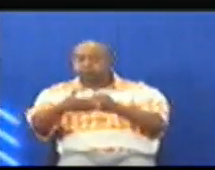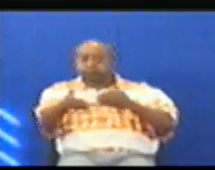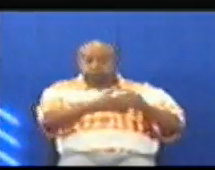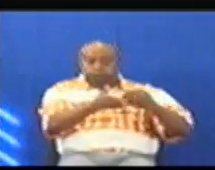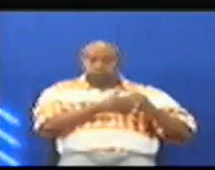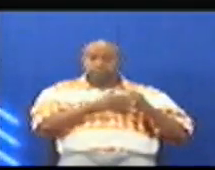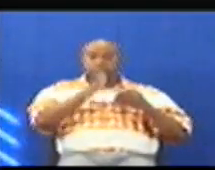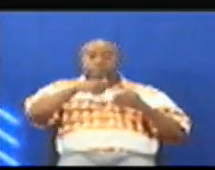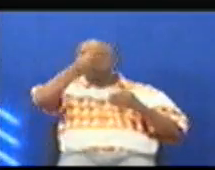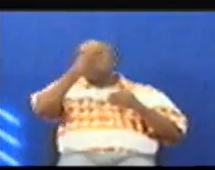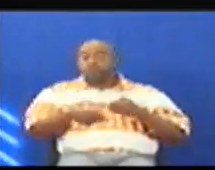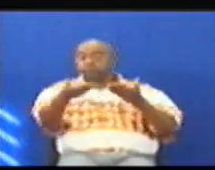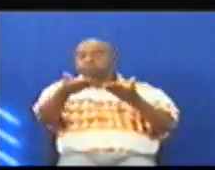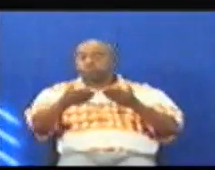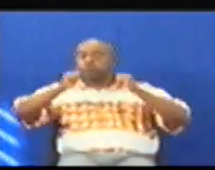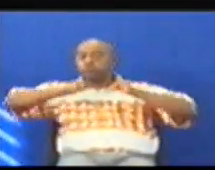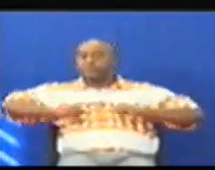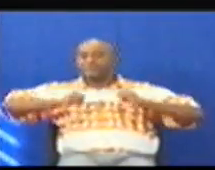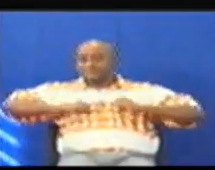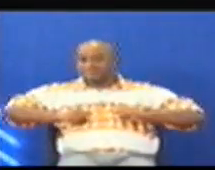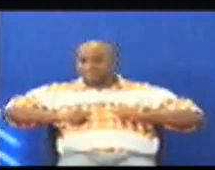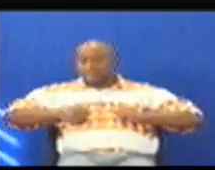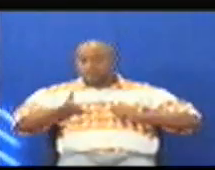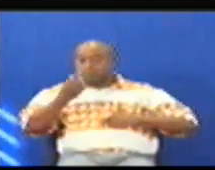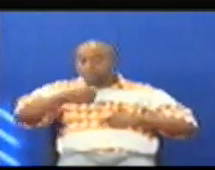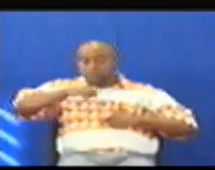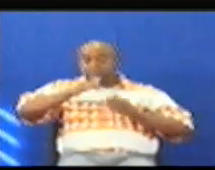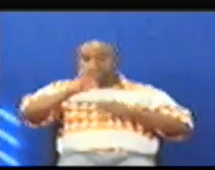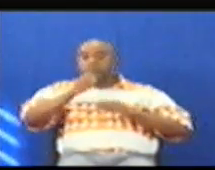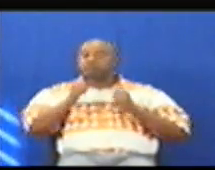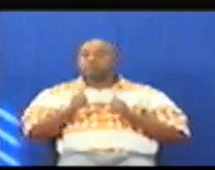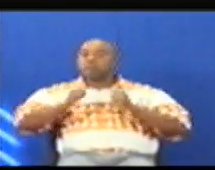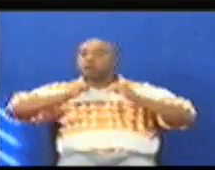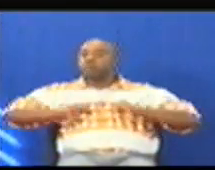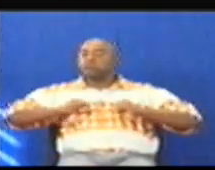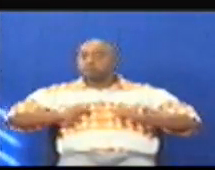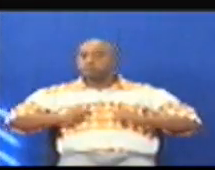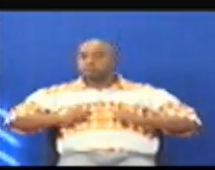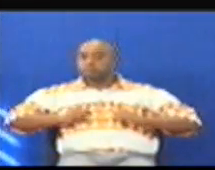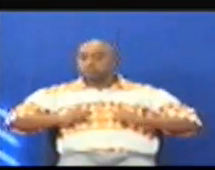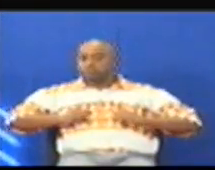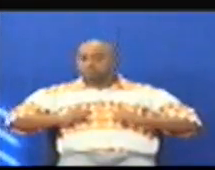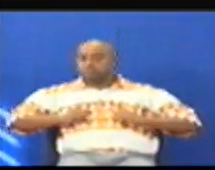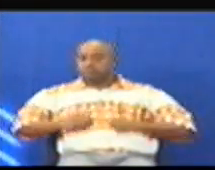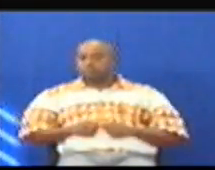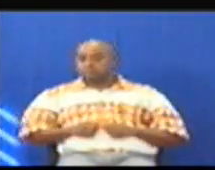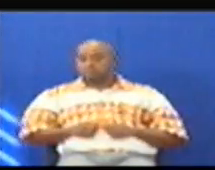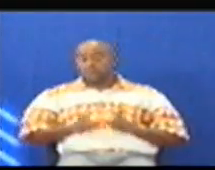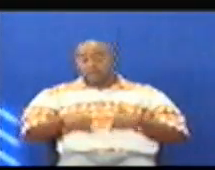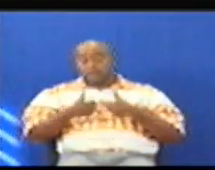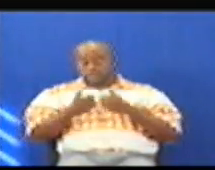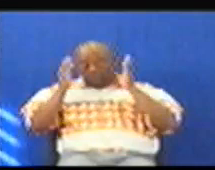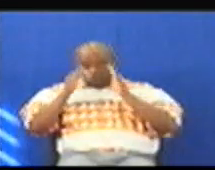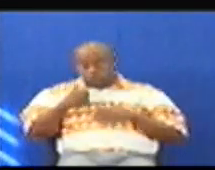kushindwa kupokea watalii, kwa sababu sisi kama taifa tunategemea utalii sana katika kuendesha shughuli zetu za kila siku. Lakini Mheshimiwa